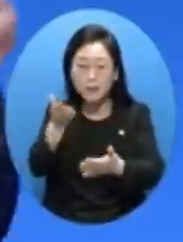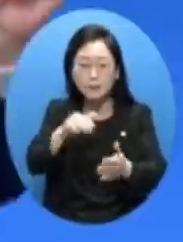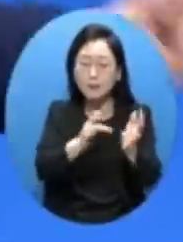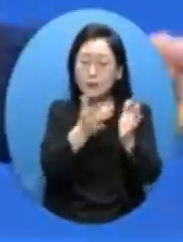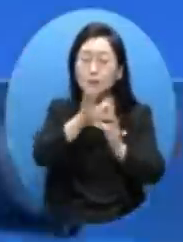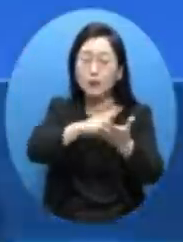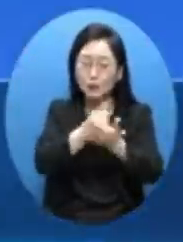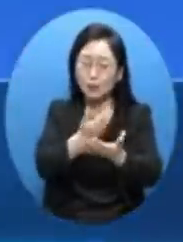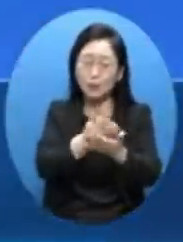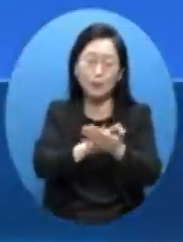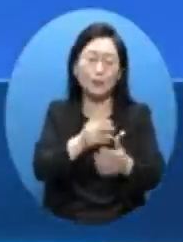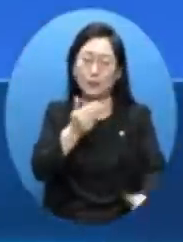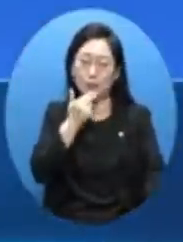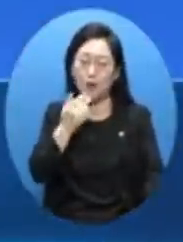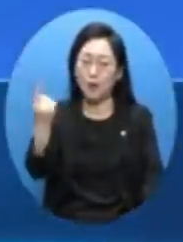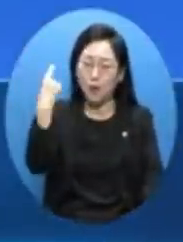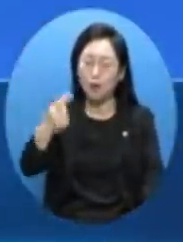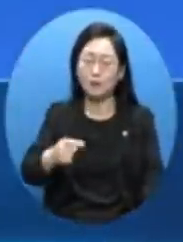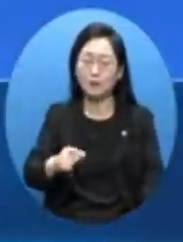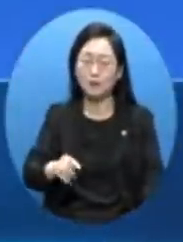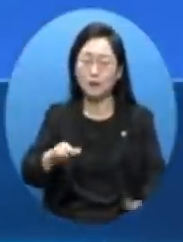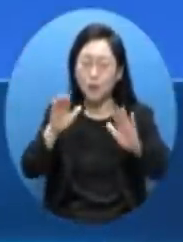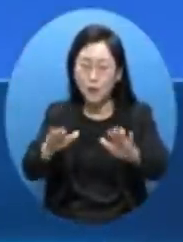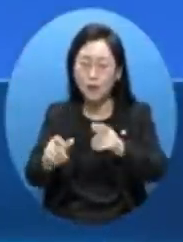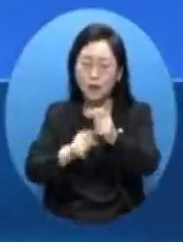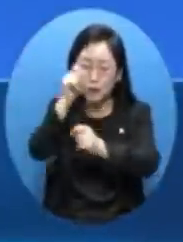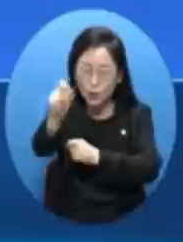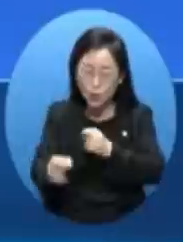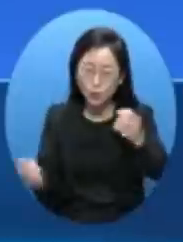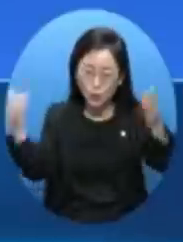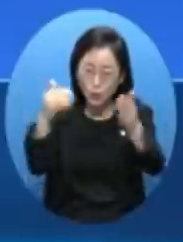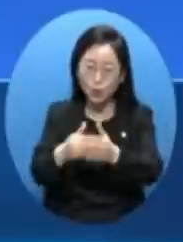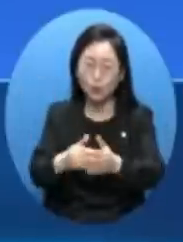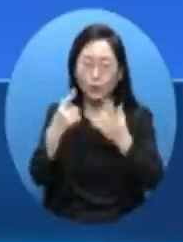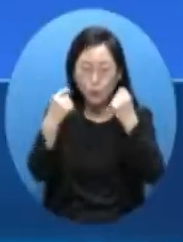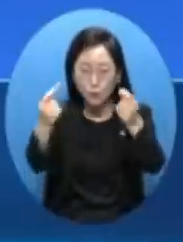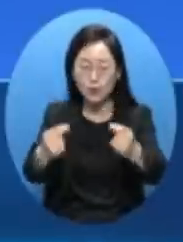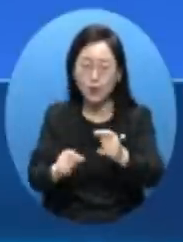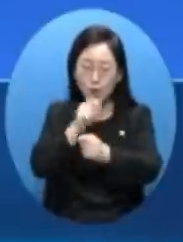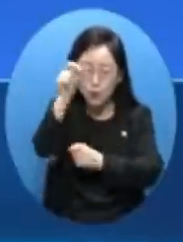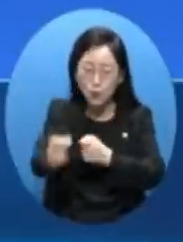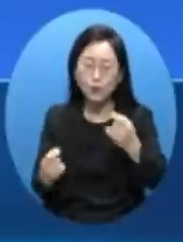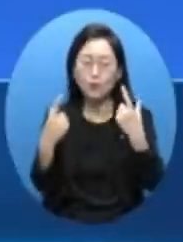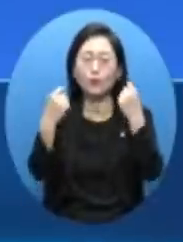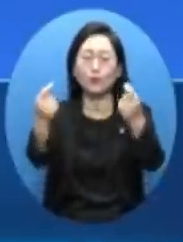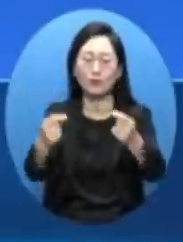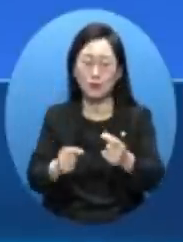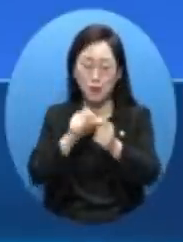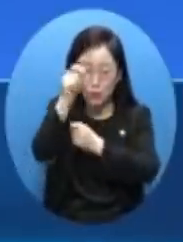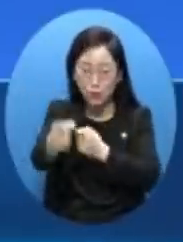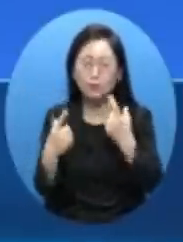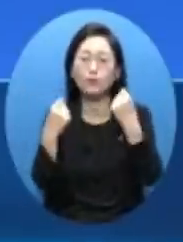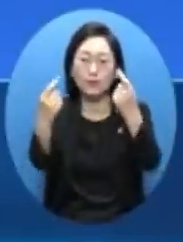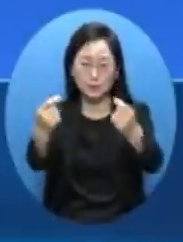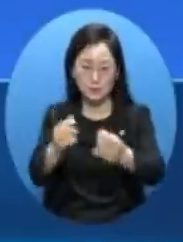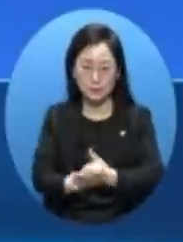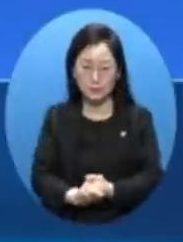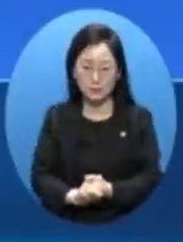예수께서는 어제나 오늘이나 영원토록 동일하시니라. 영원토록 동일하시니라. 영원토록 동일하시니라.